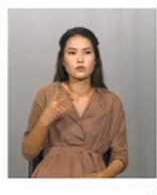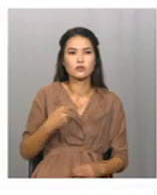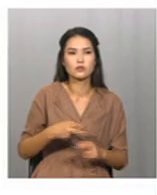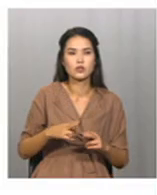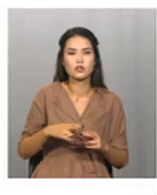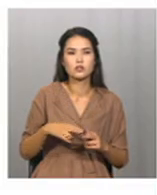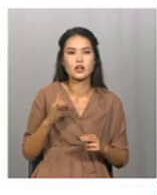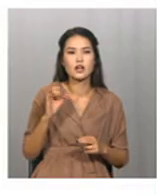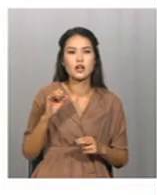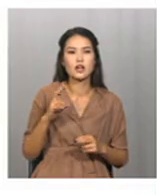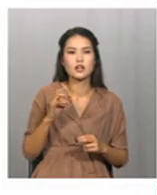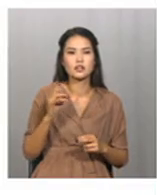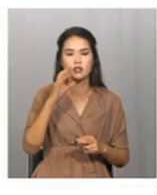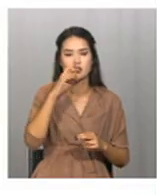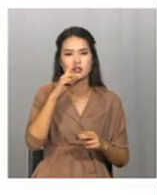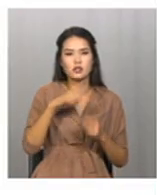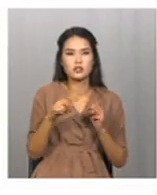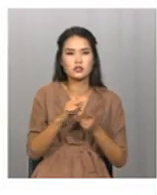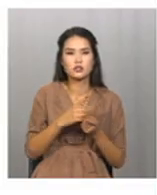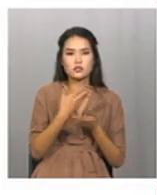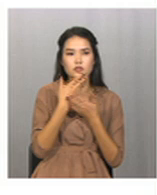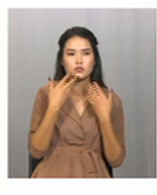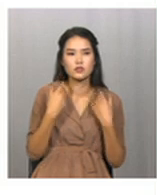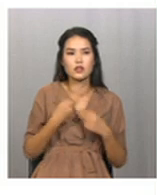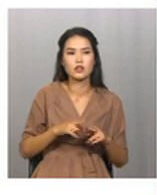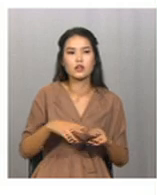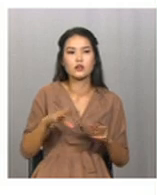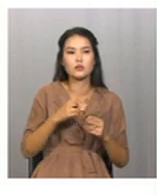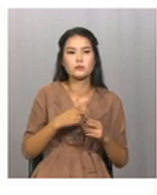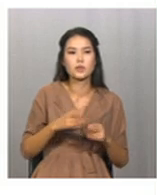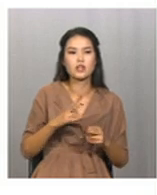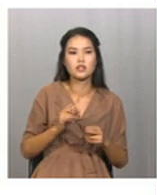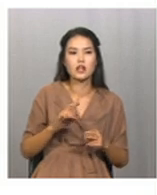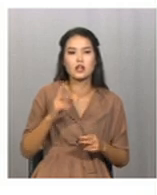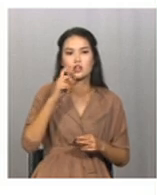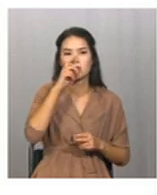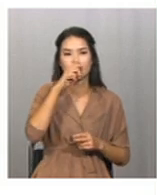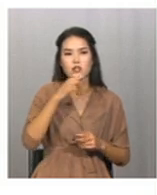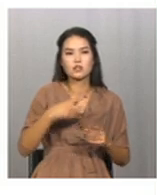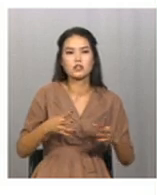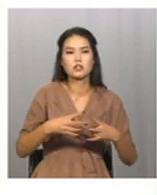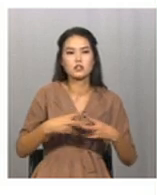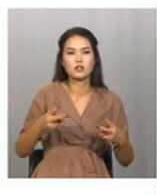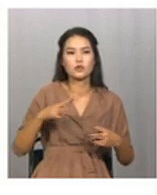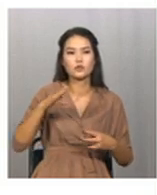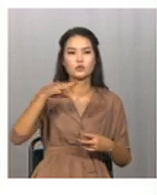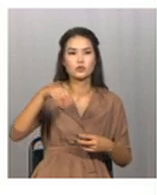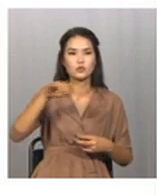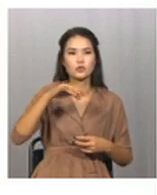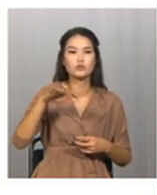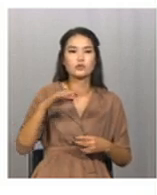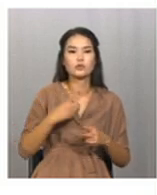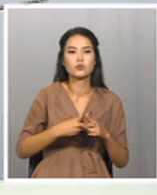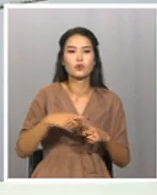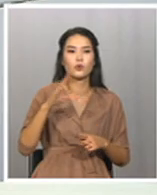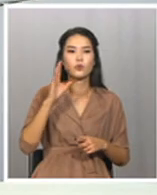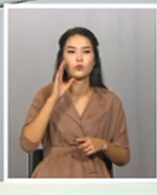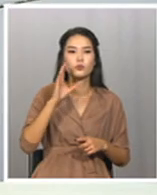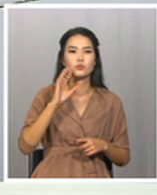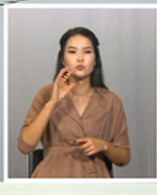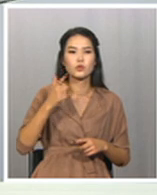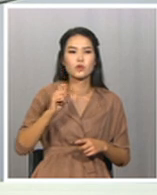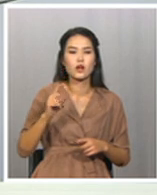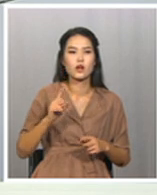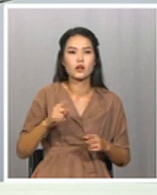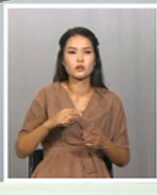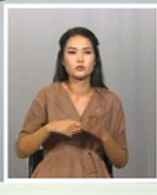жоқ. Бұдан шығатын қорытынды металл қышқылмен әрекеттесіп, тұз және сутек газы бөлінеді.